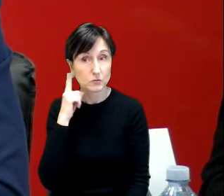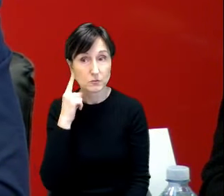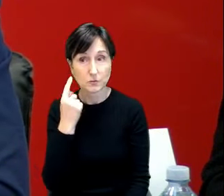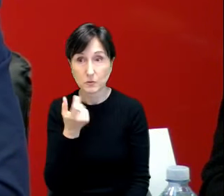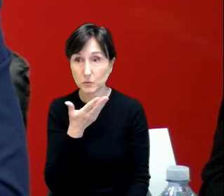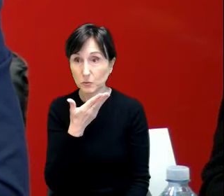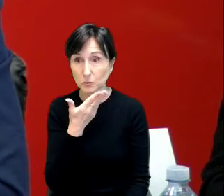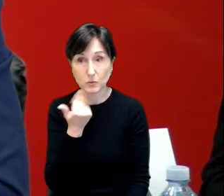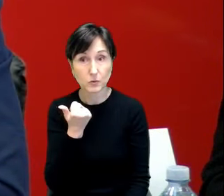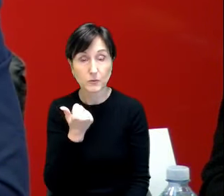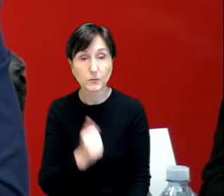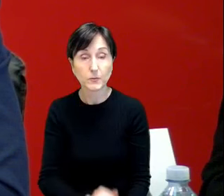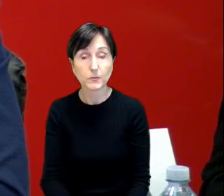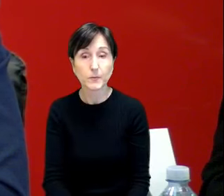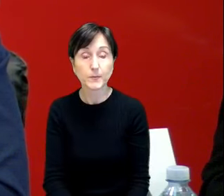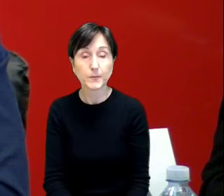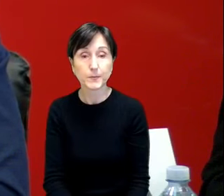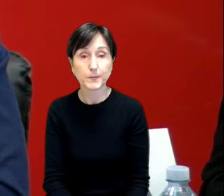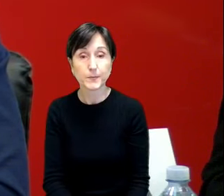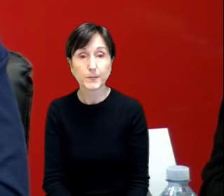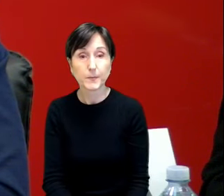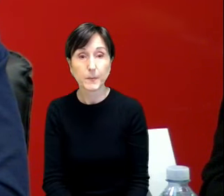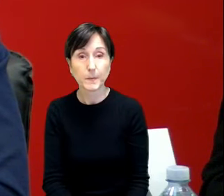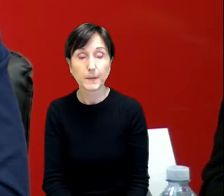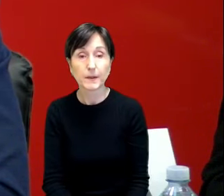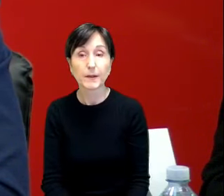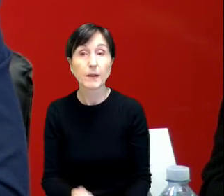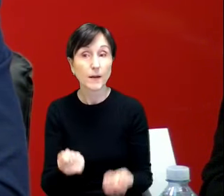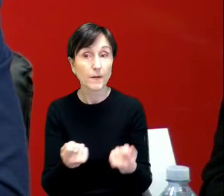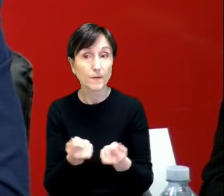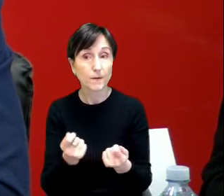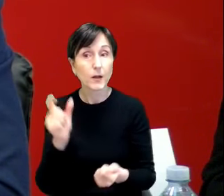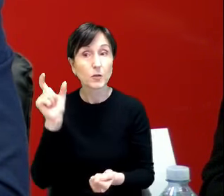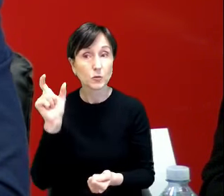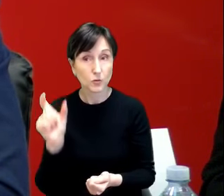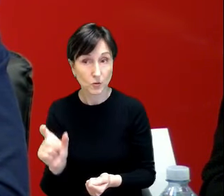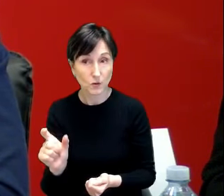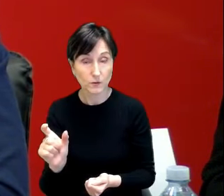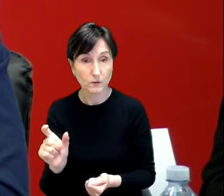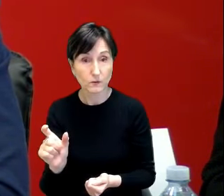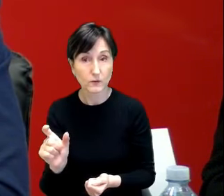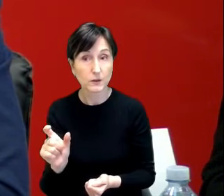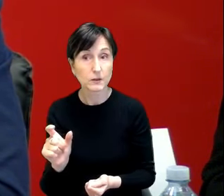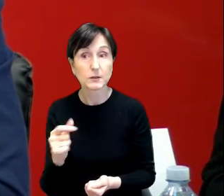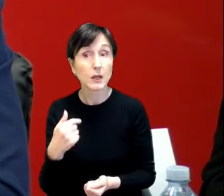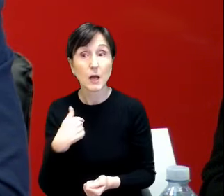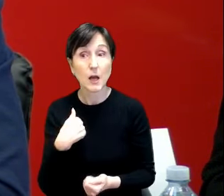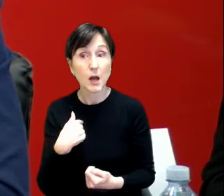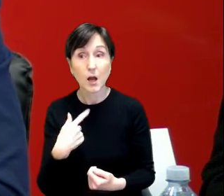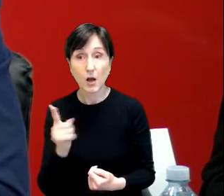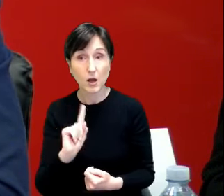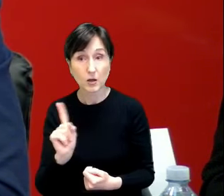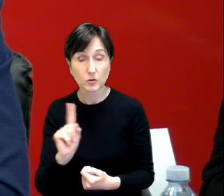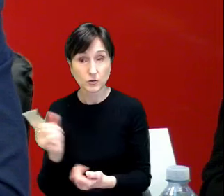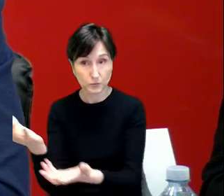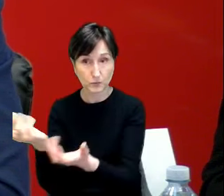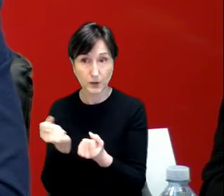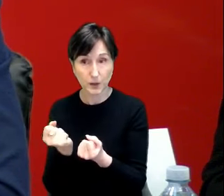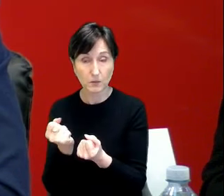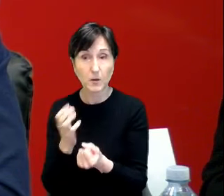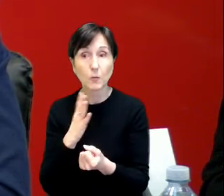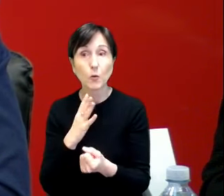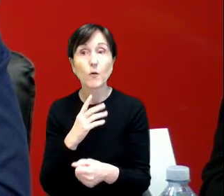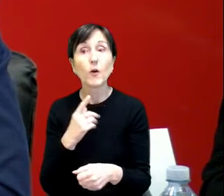pasakyti kad vadovas kuris yra priimtas ne mūsų kadencijoj taip yra jo